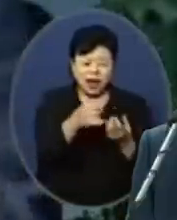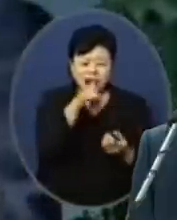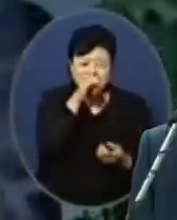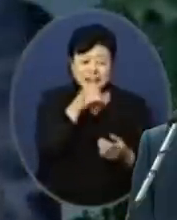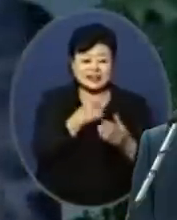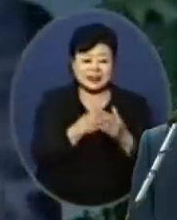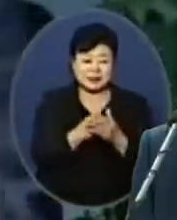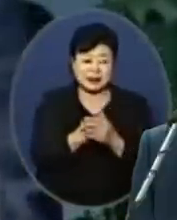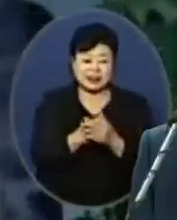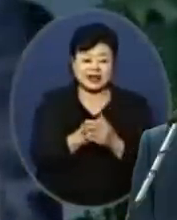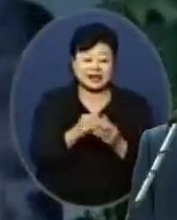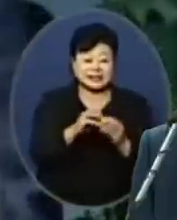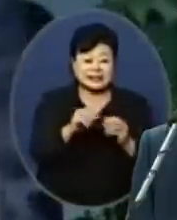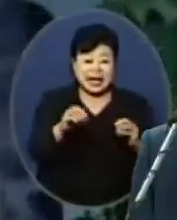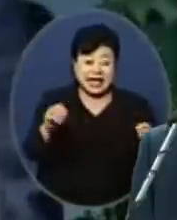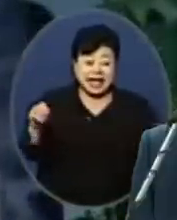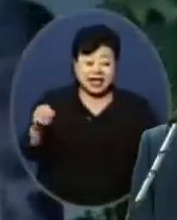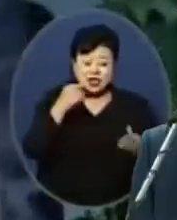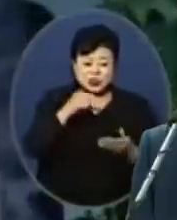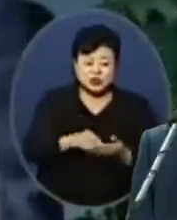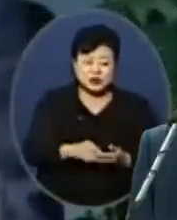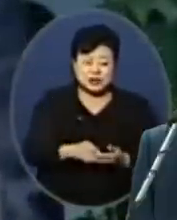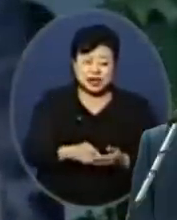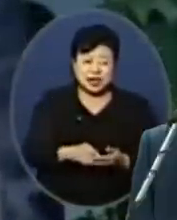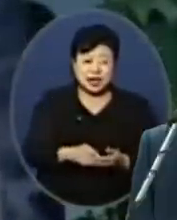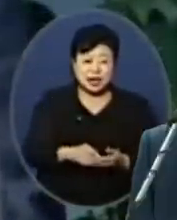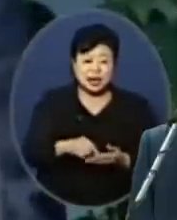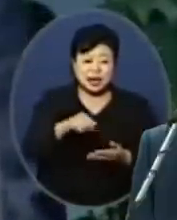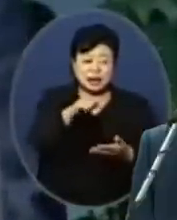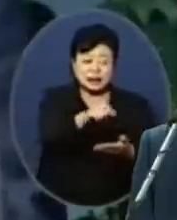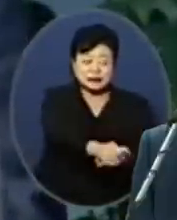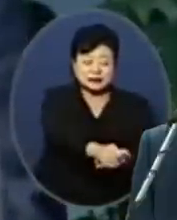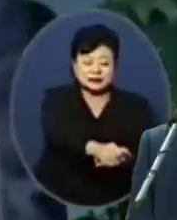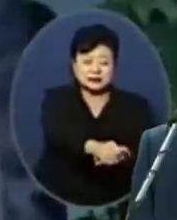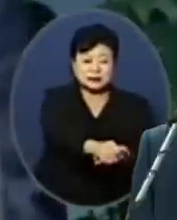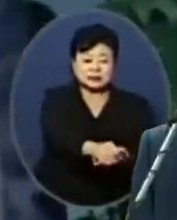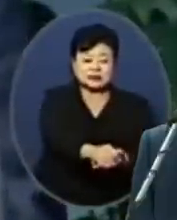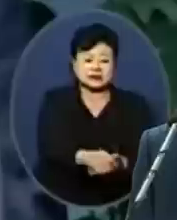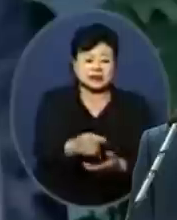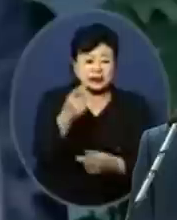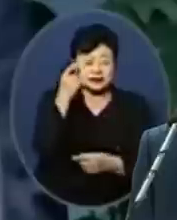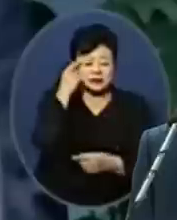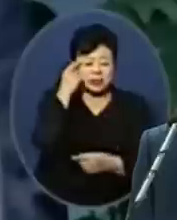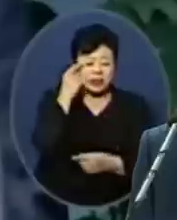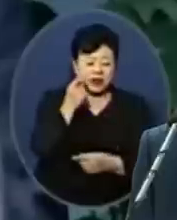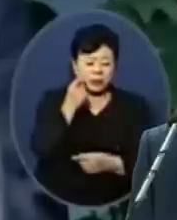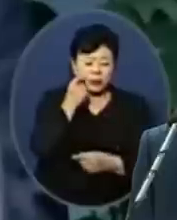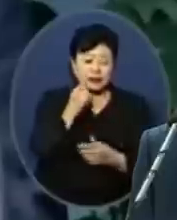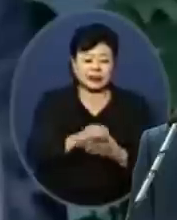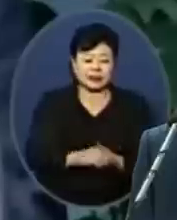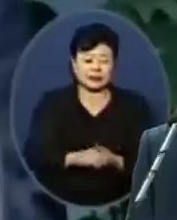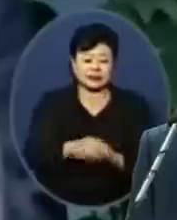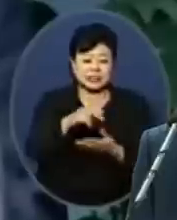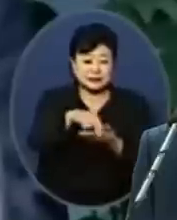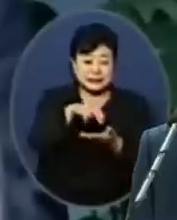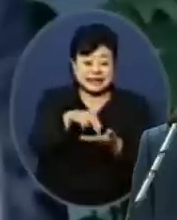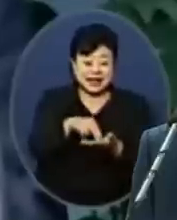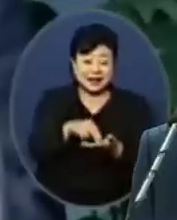땅인데 그 땅에 쉽게 들어가서 빼앗을 수 있다고 생각할 수 없는 지경에 있었습니다.